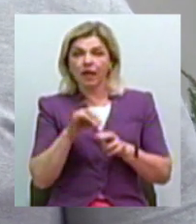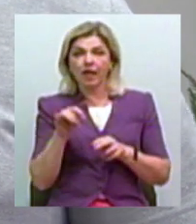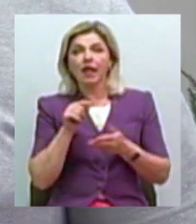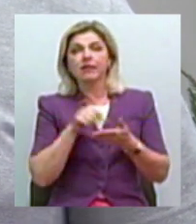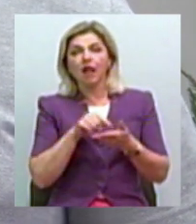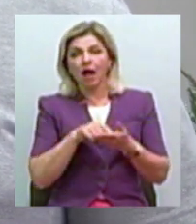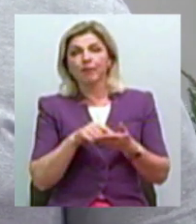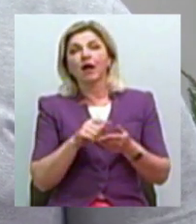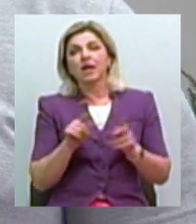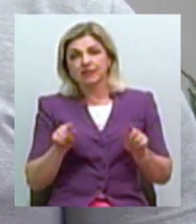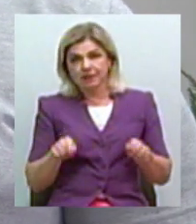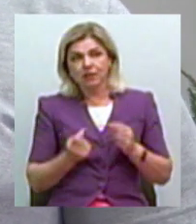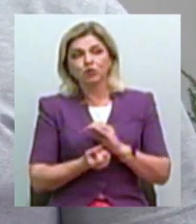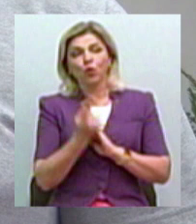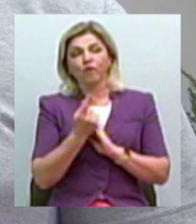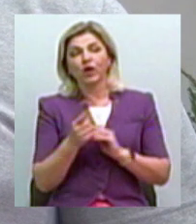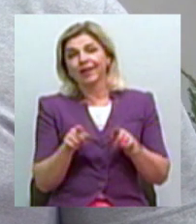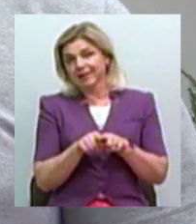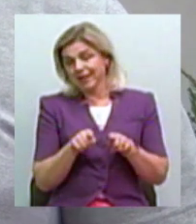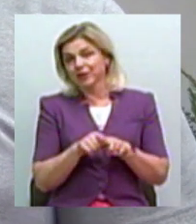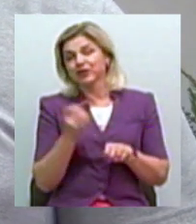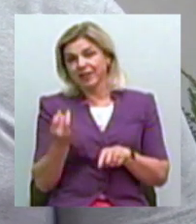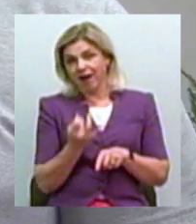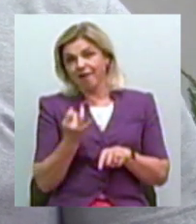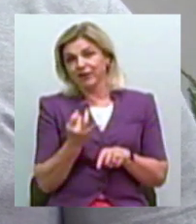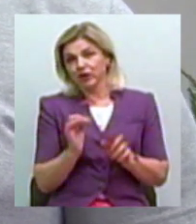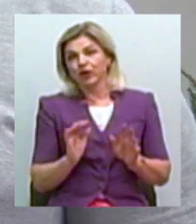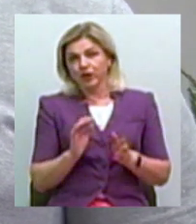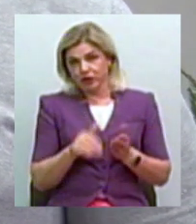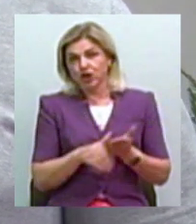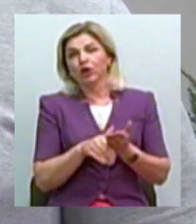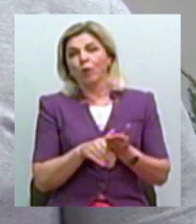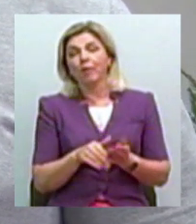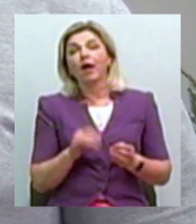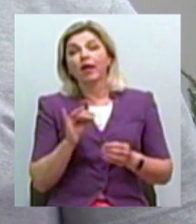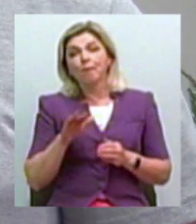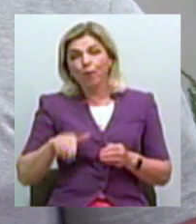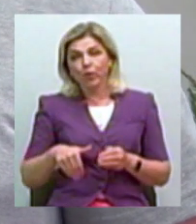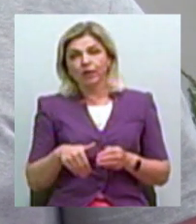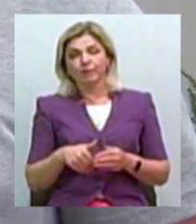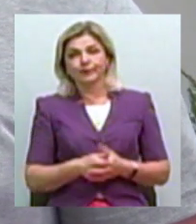ну, якимось теж дуже таким цікавим чином. Але потім